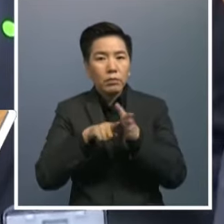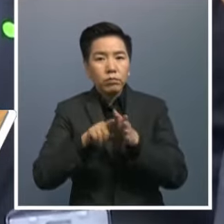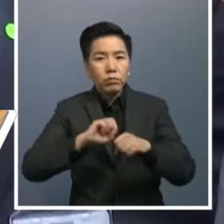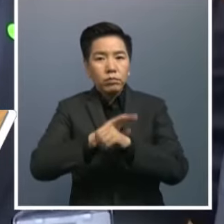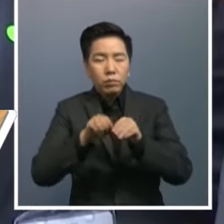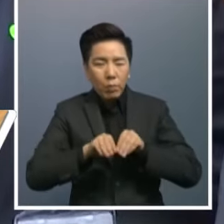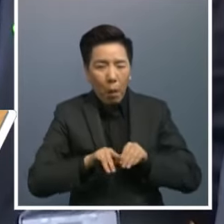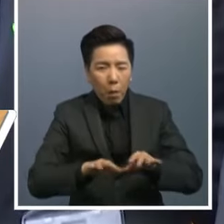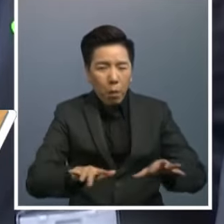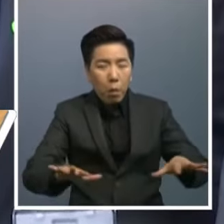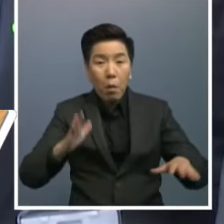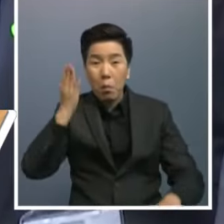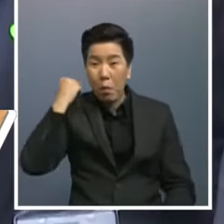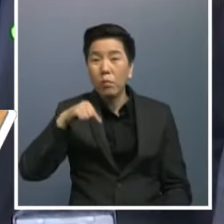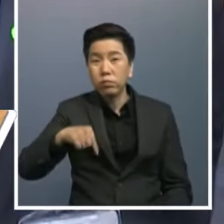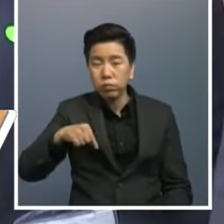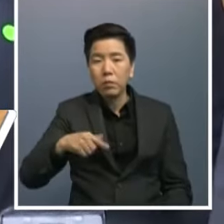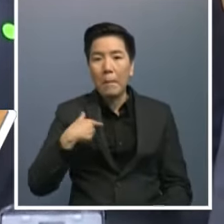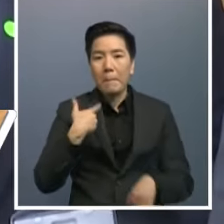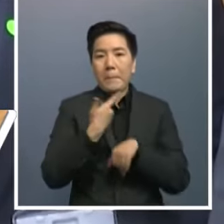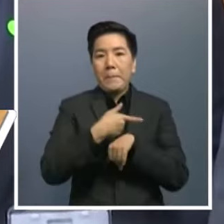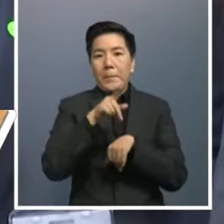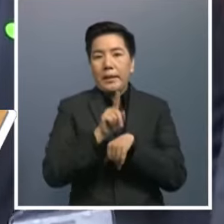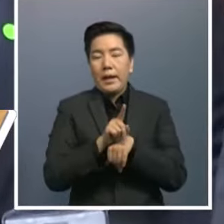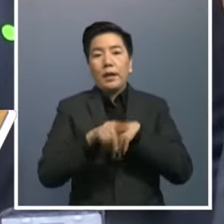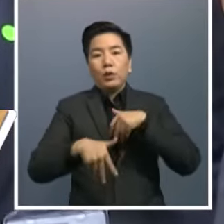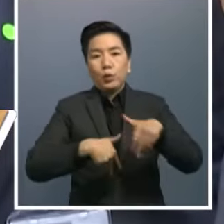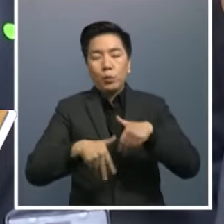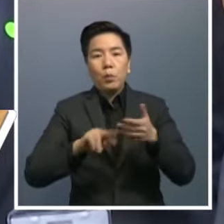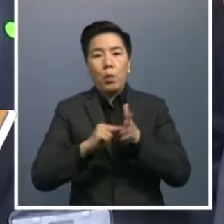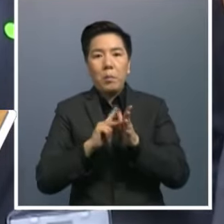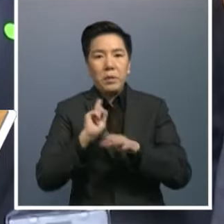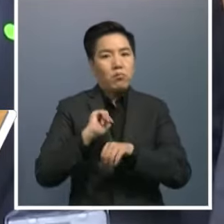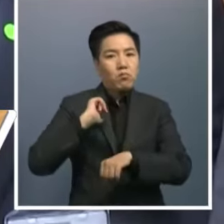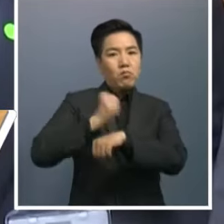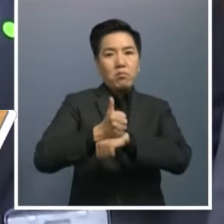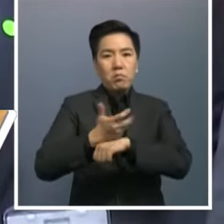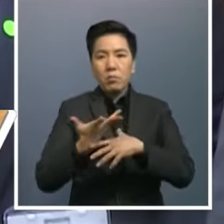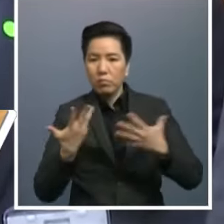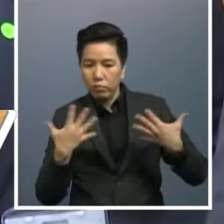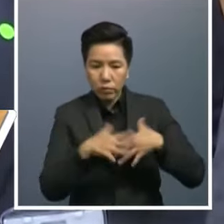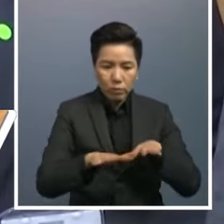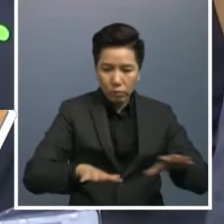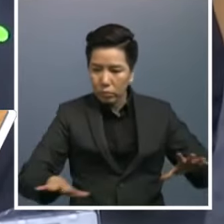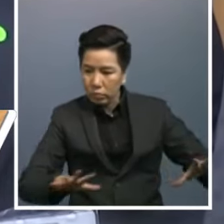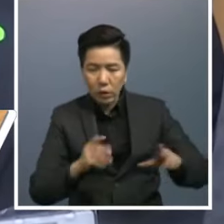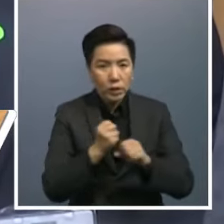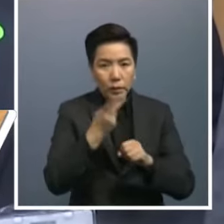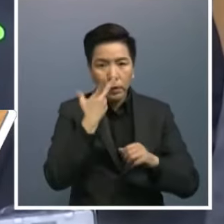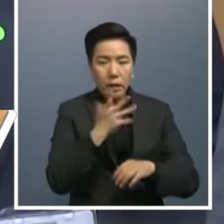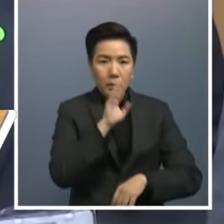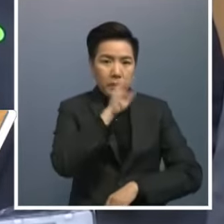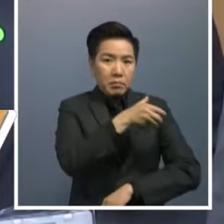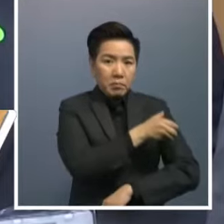ของโรคโควิด-19ว่าประธานชุมชนนั้นถือเป็นด่านหน้าในการควบคุมดูแลและประสานงานระหว่างคนในชุมชนกับเทศบ